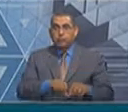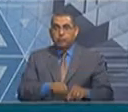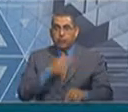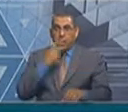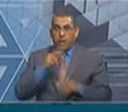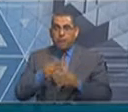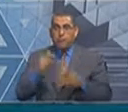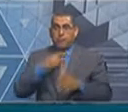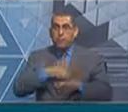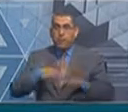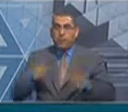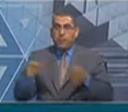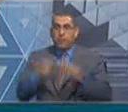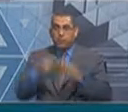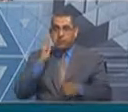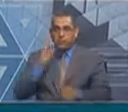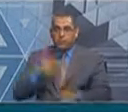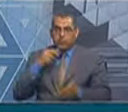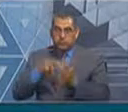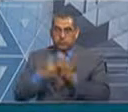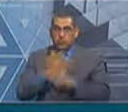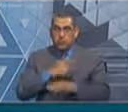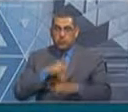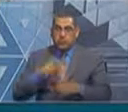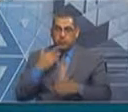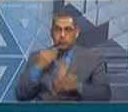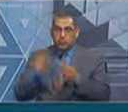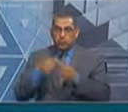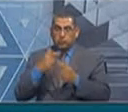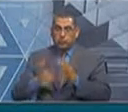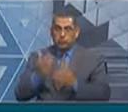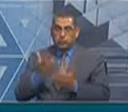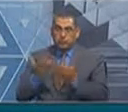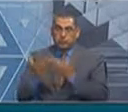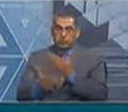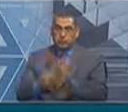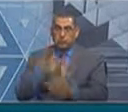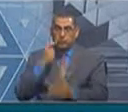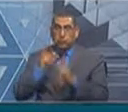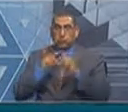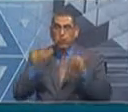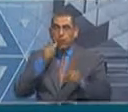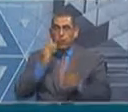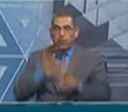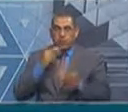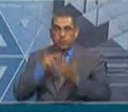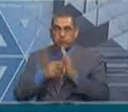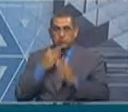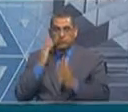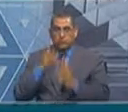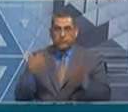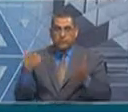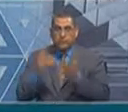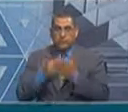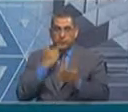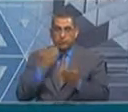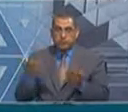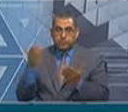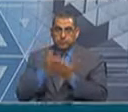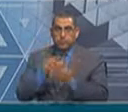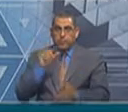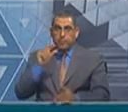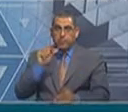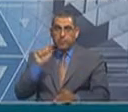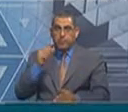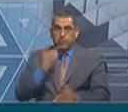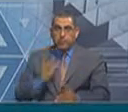أن تستخدم محكمة ذات ميول محافظة أغلبيتها في إلغاء حق الإجهاض الذي يدعمونه، وقد تلغي أيضا برنامج أوباما